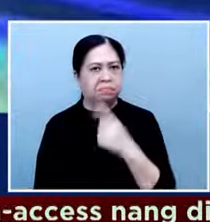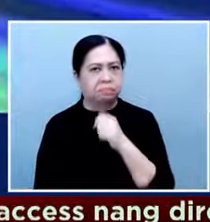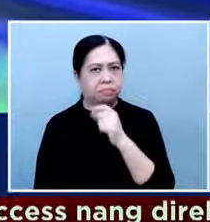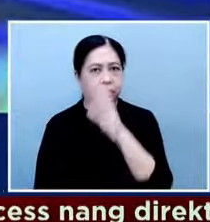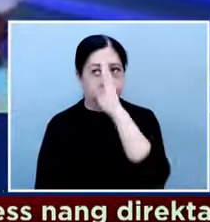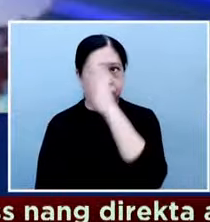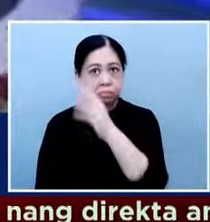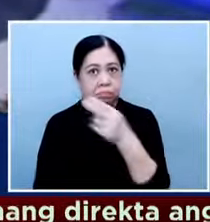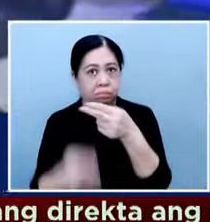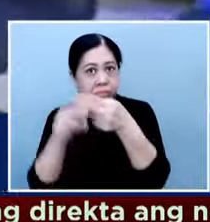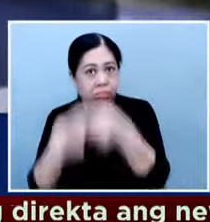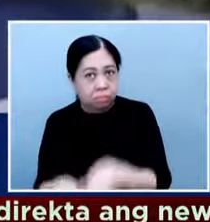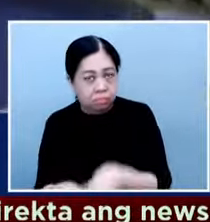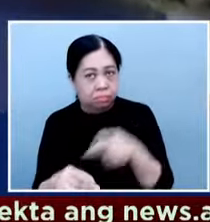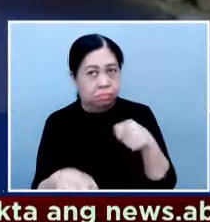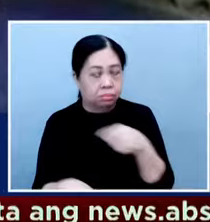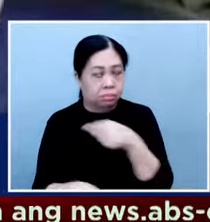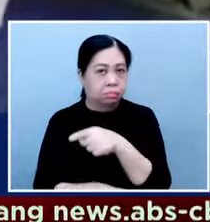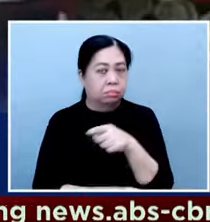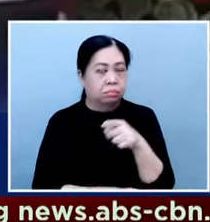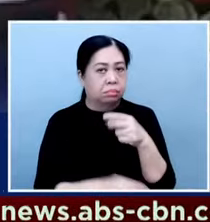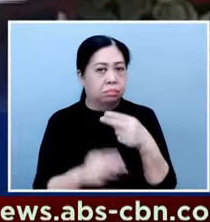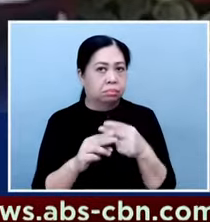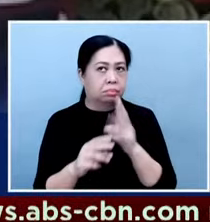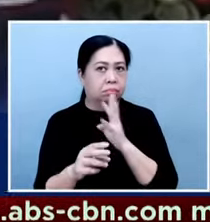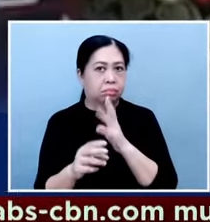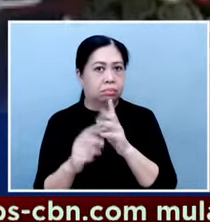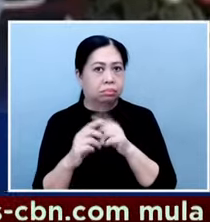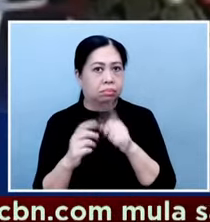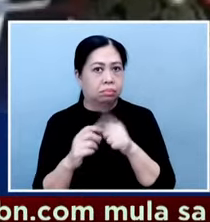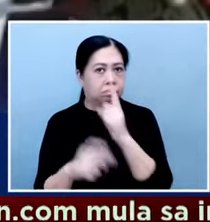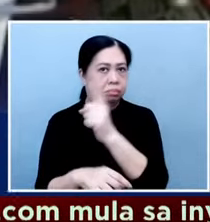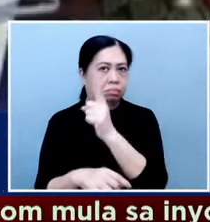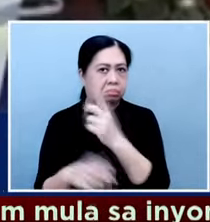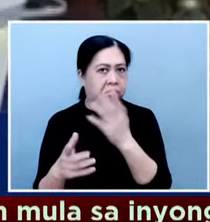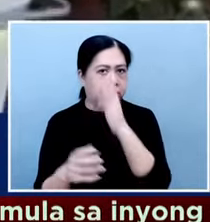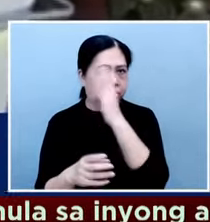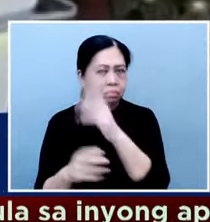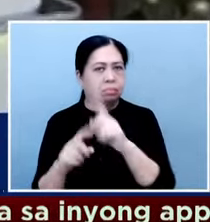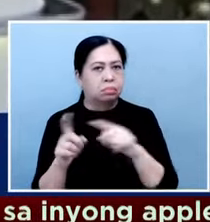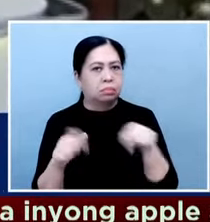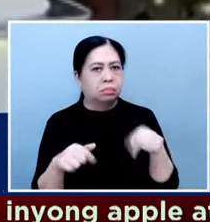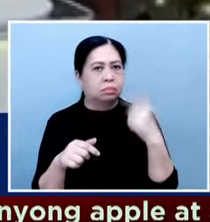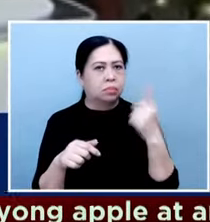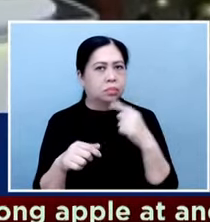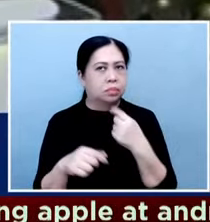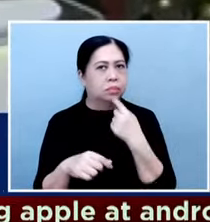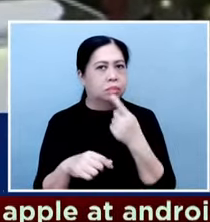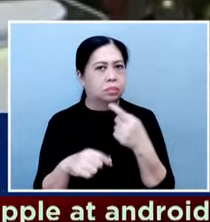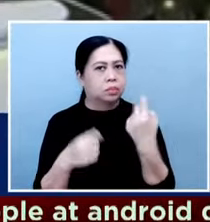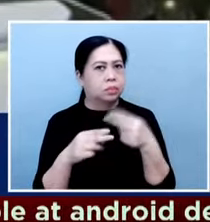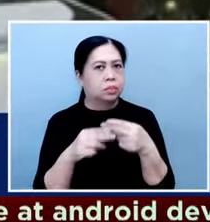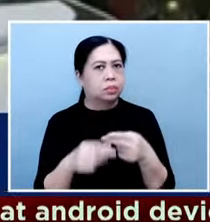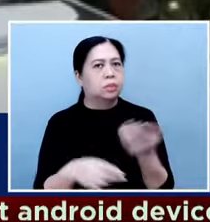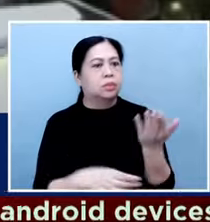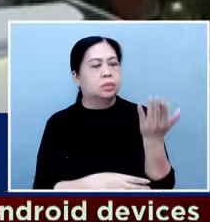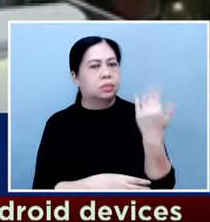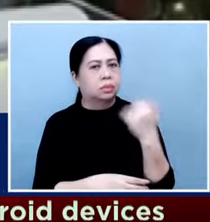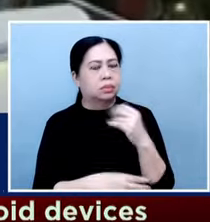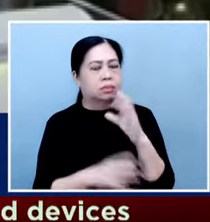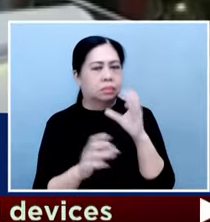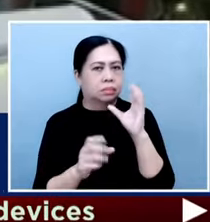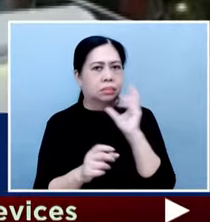ni Duterte kay Castro ang sinasabing mga pagbabanta. Sa halip, ito ay nabanggit lamang ng dating Pangulo